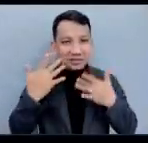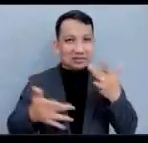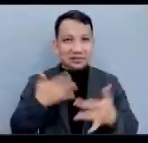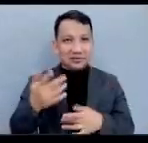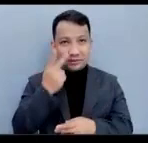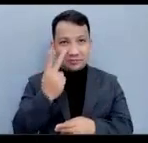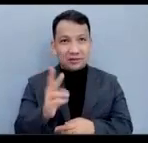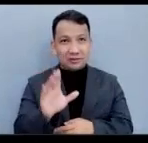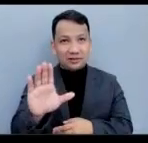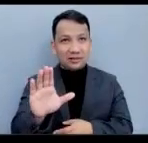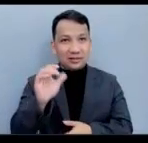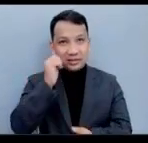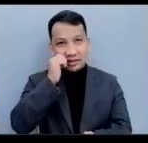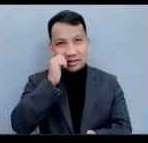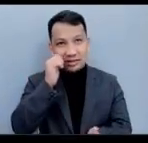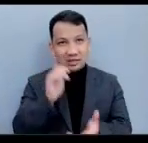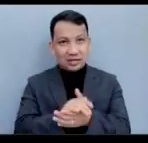ang kanyang bride.